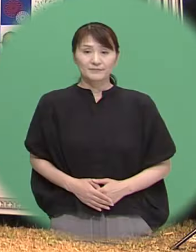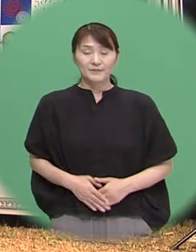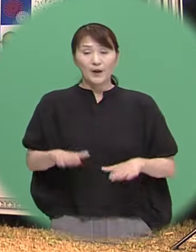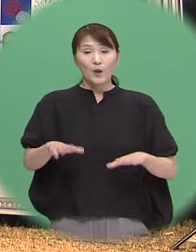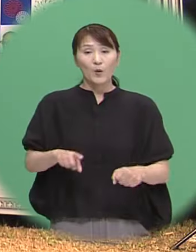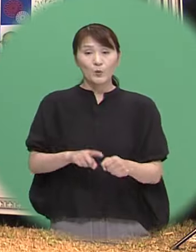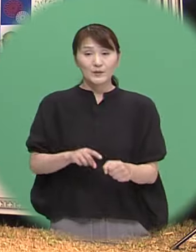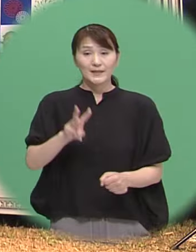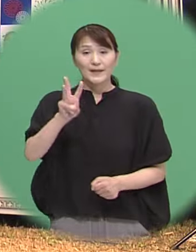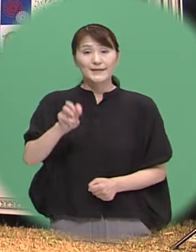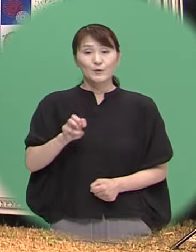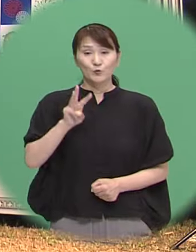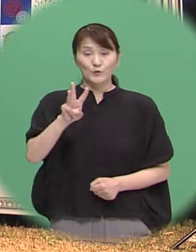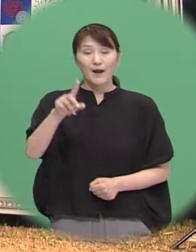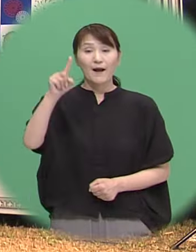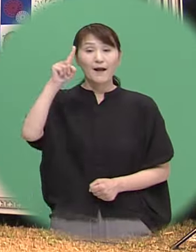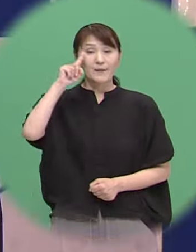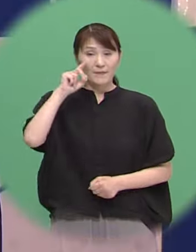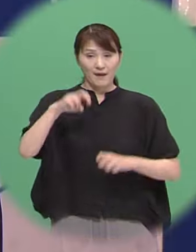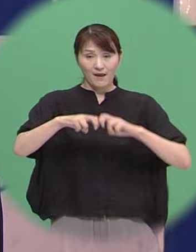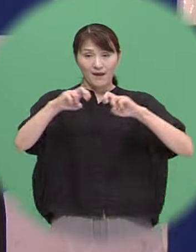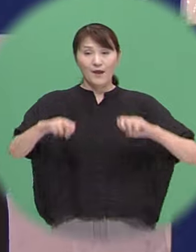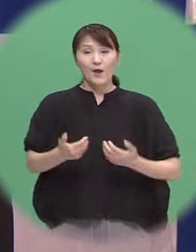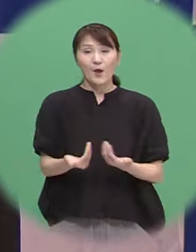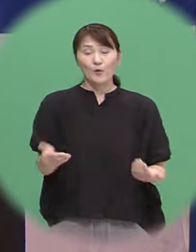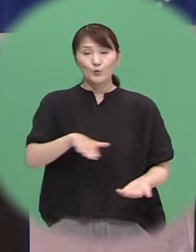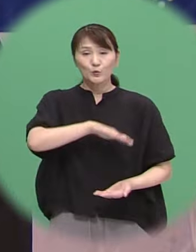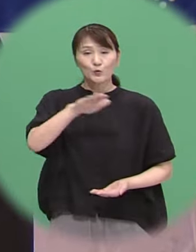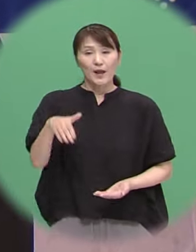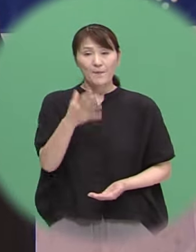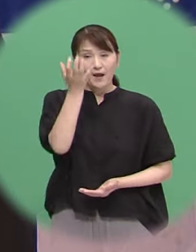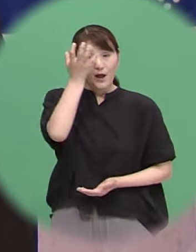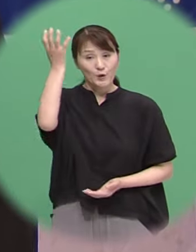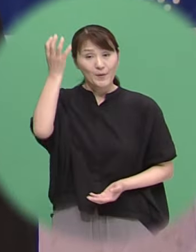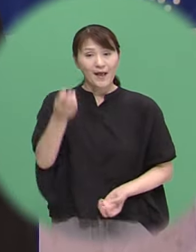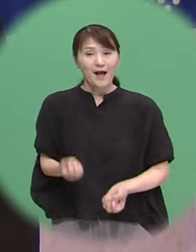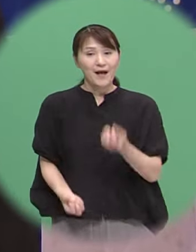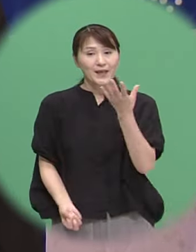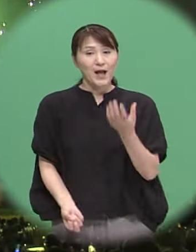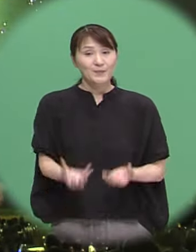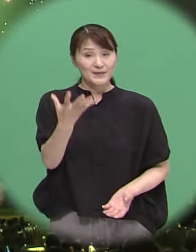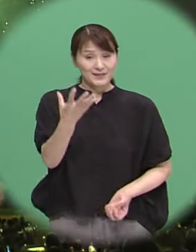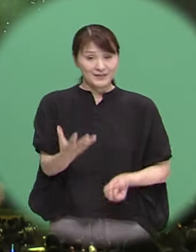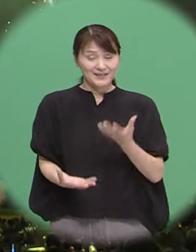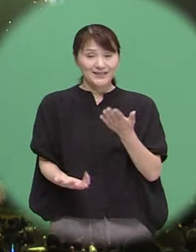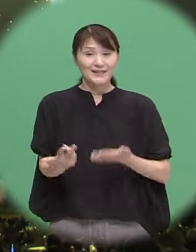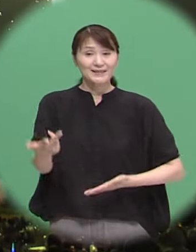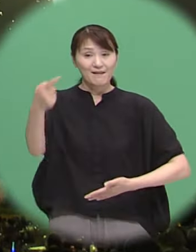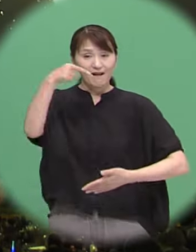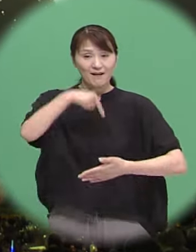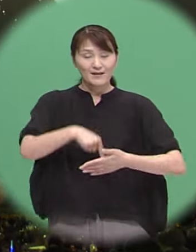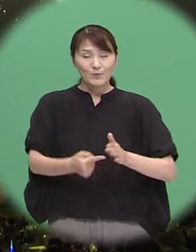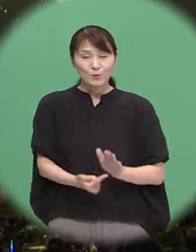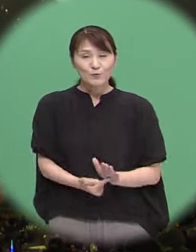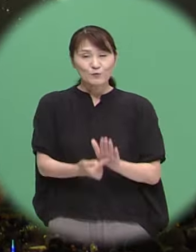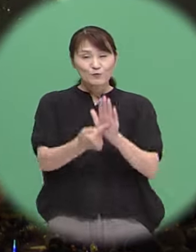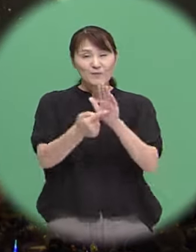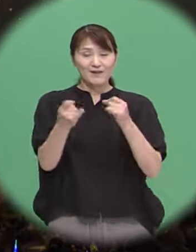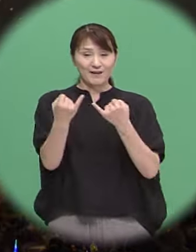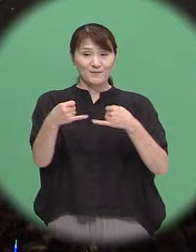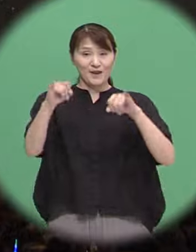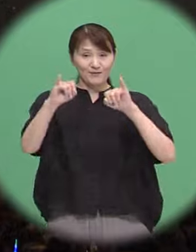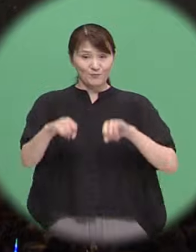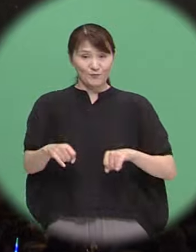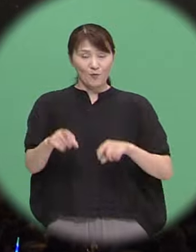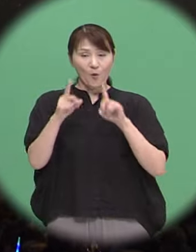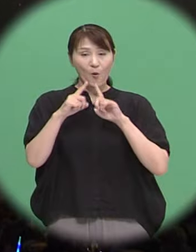今年で33回目を迎えた福山夢花火は、市内でも有数の規模の花火大会で、